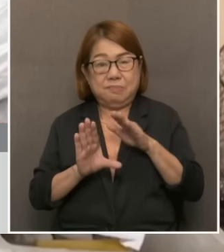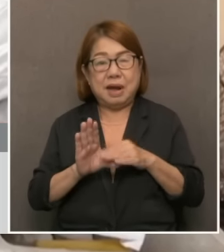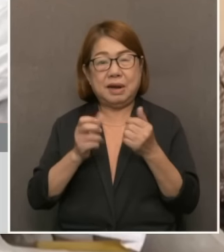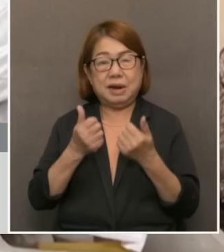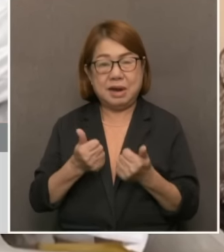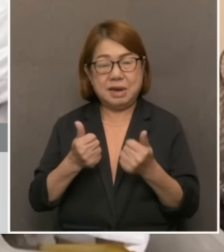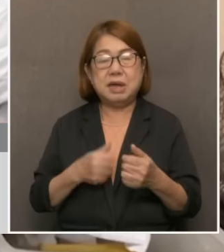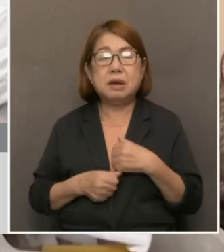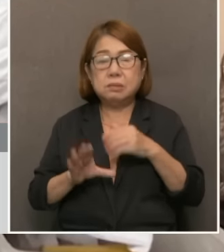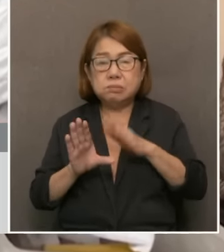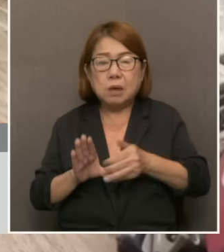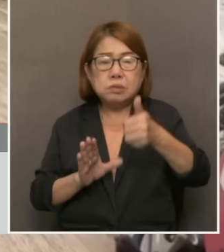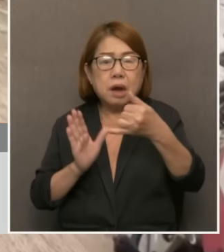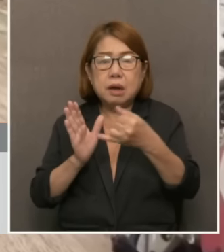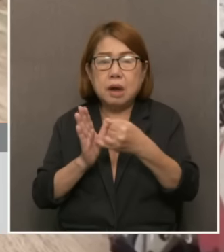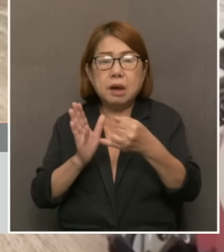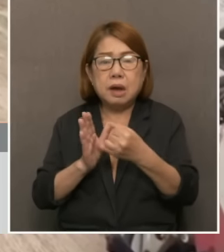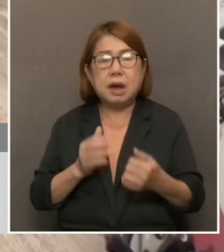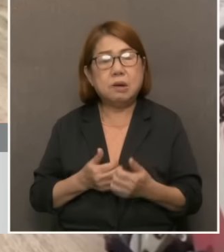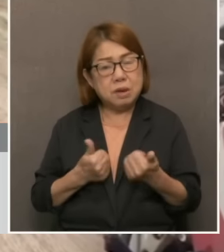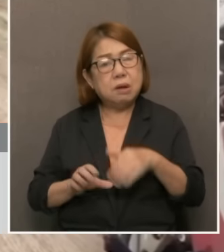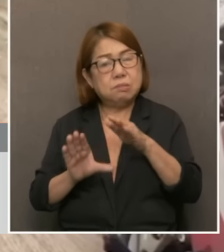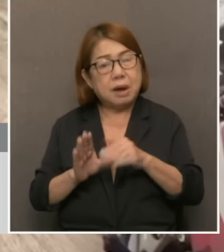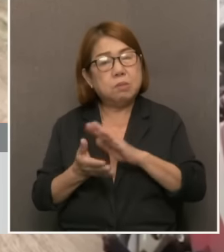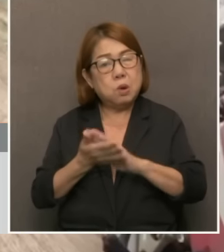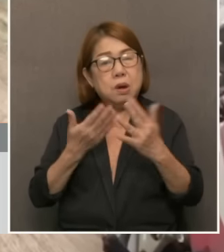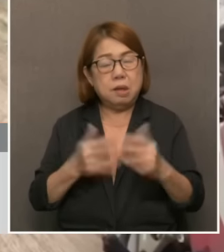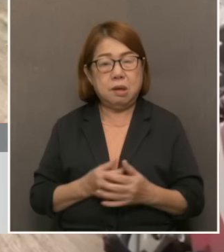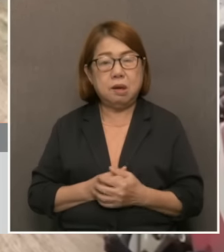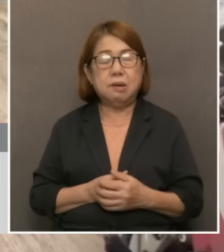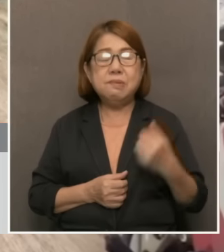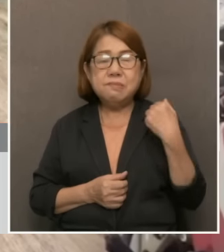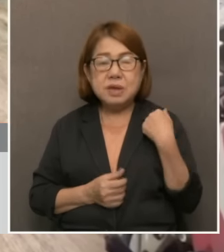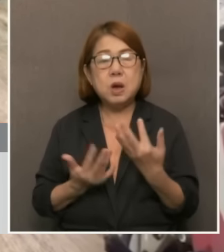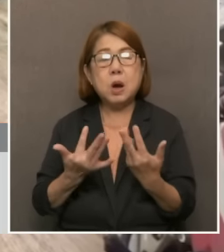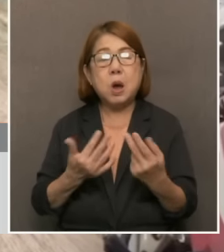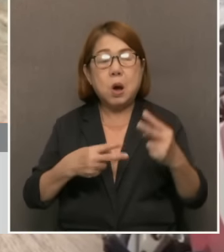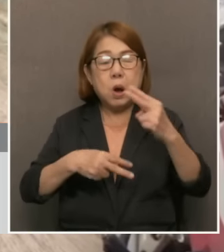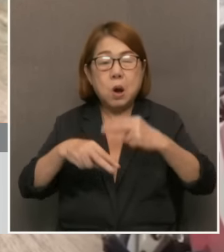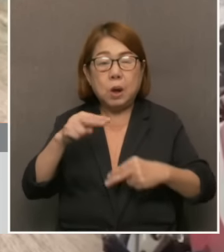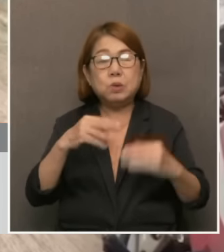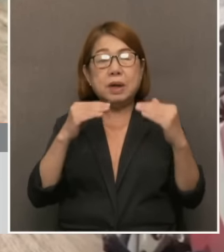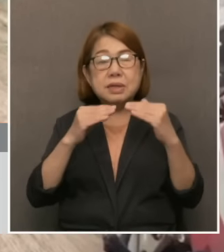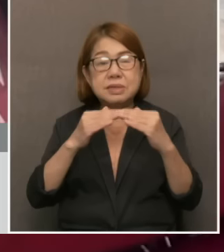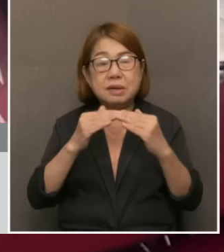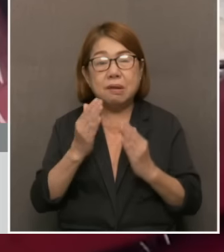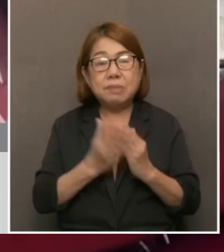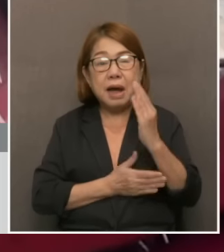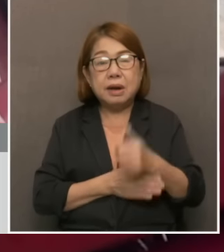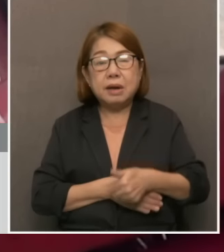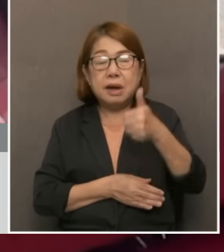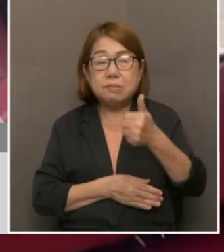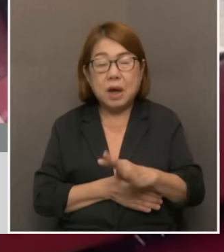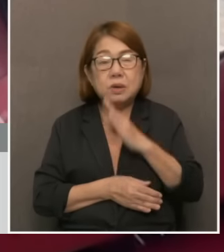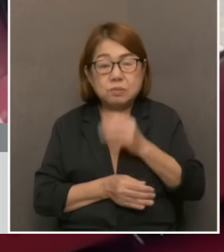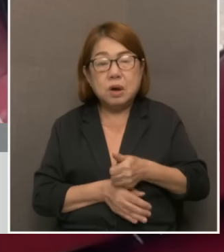ลงทะเบียนง่ายตอนนี้ลงทะเบียนเรียบร้อยแล้วนะคะเหลือเพียงการตรวจสอบสิทธิ์ว่าจะได้หรือเปล่าถ้าได้ก็ดีจะเอาไป